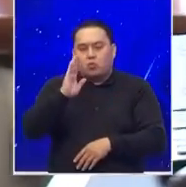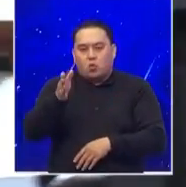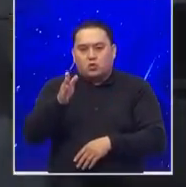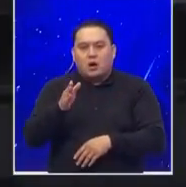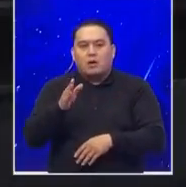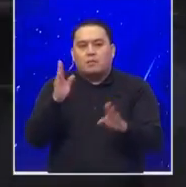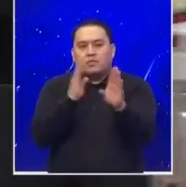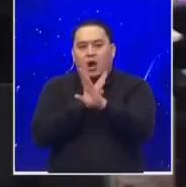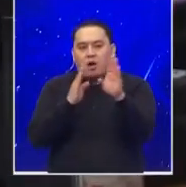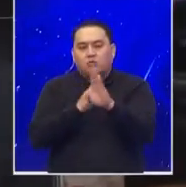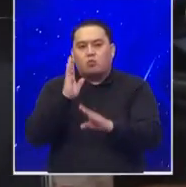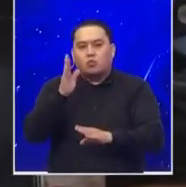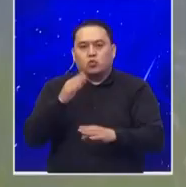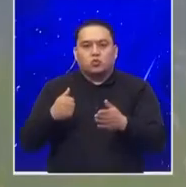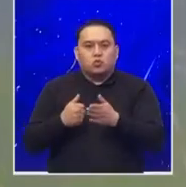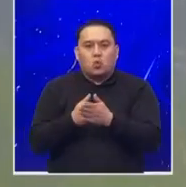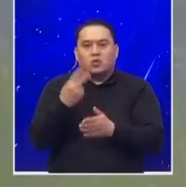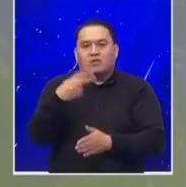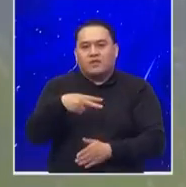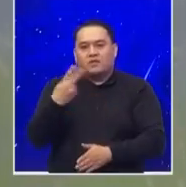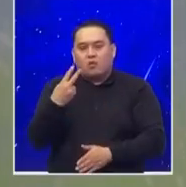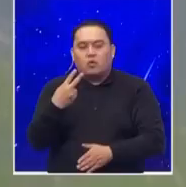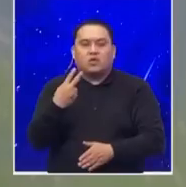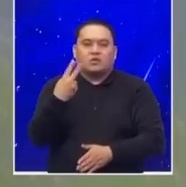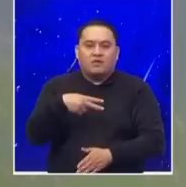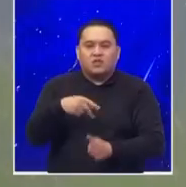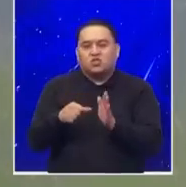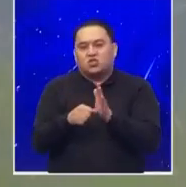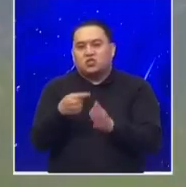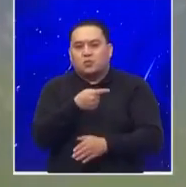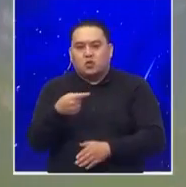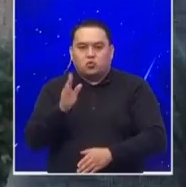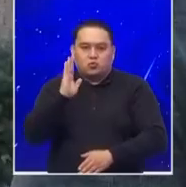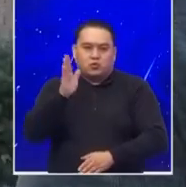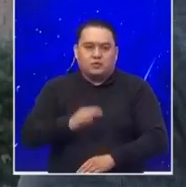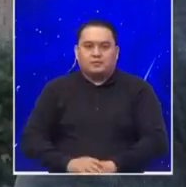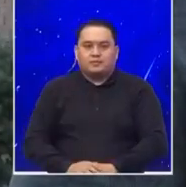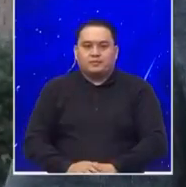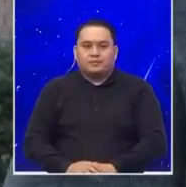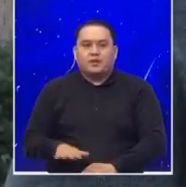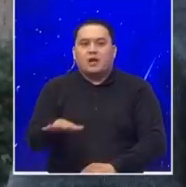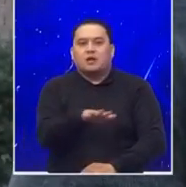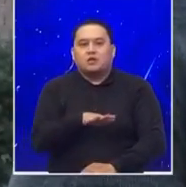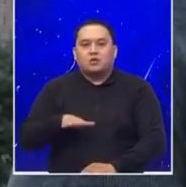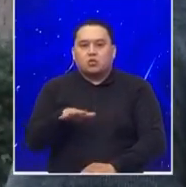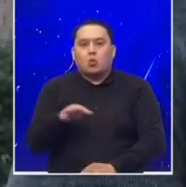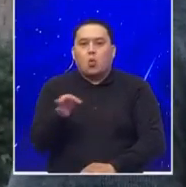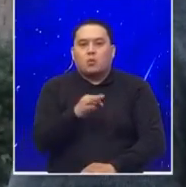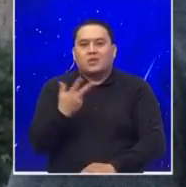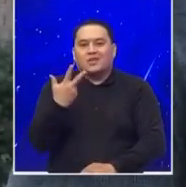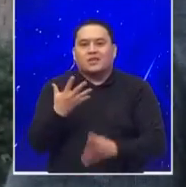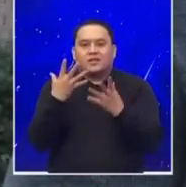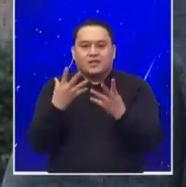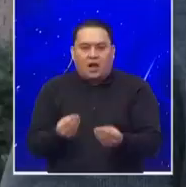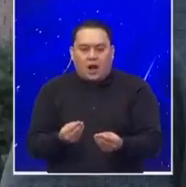по прогнозам синоптиков, будет достигать 22, а местами 26 градусов мороза. На территории области в ближайшие 3 дня